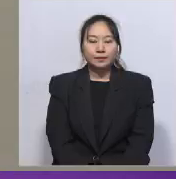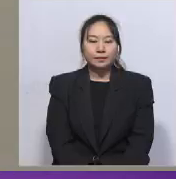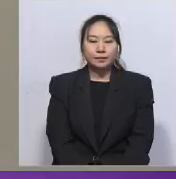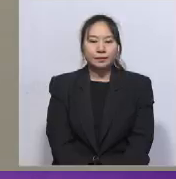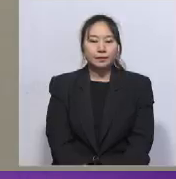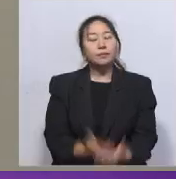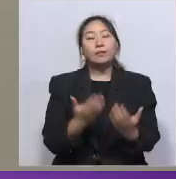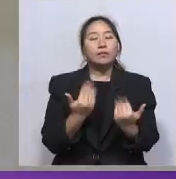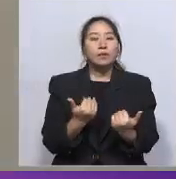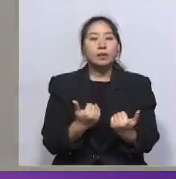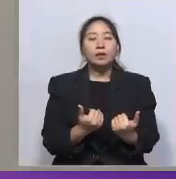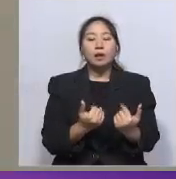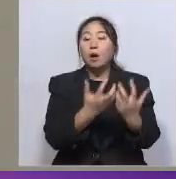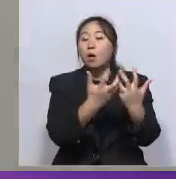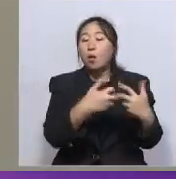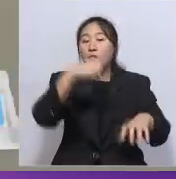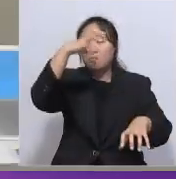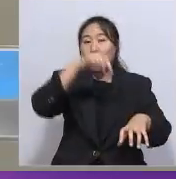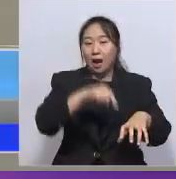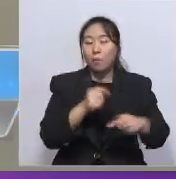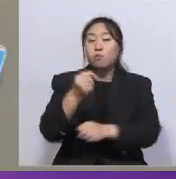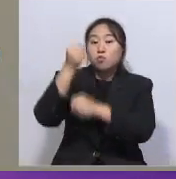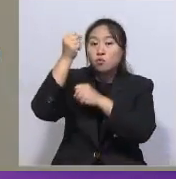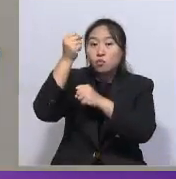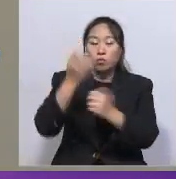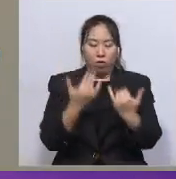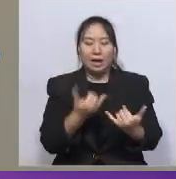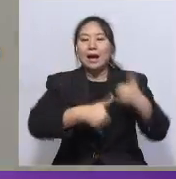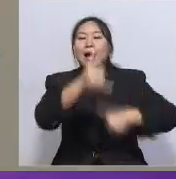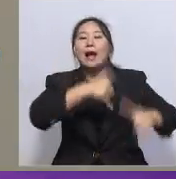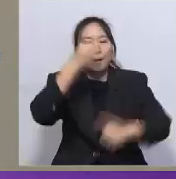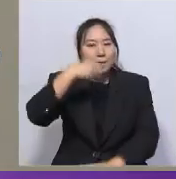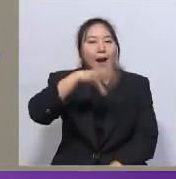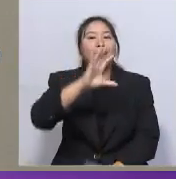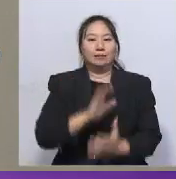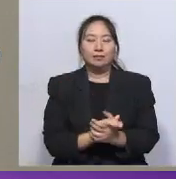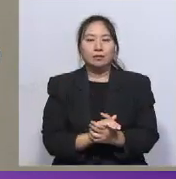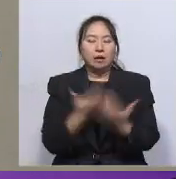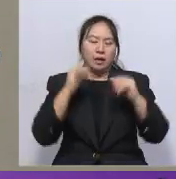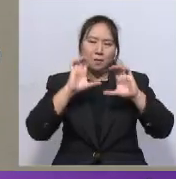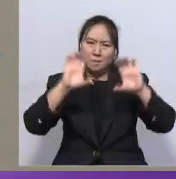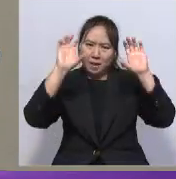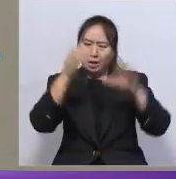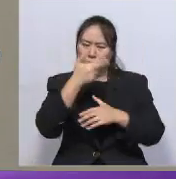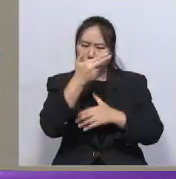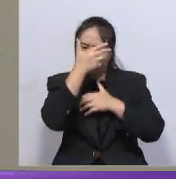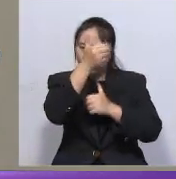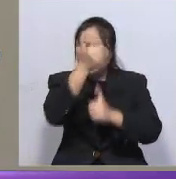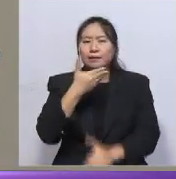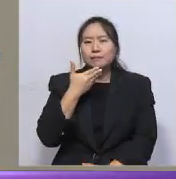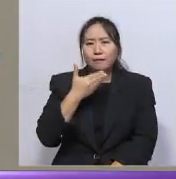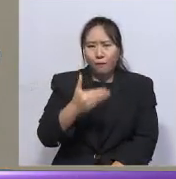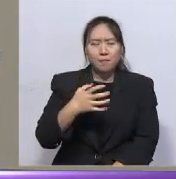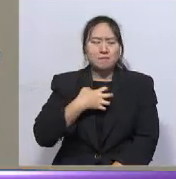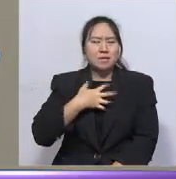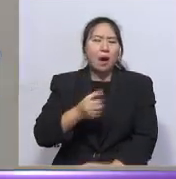ก็คือมอบโรงไฟฟ้าถ่านหินทีนี้ก็เดินทางกลับไปแล้วนะโดยการรัฐบาลก็ให้ความสนใจมาตลอดนะครับก็ไม่อยากให้มี